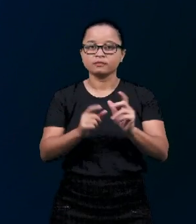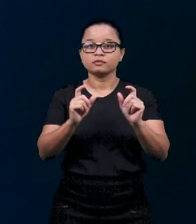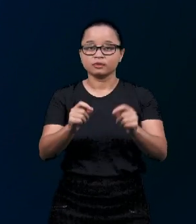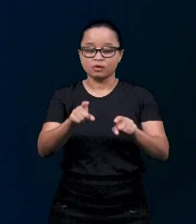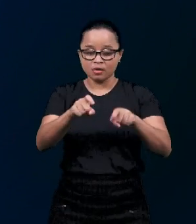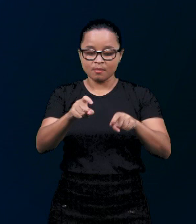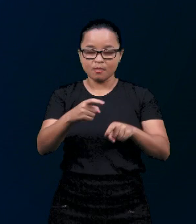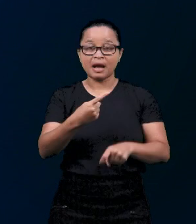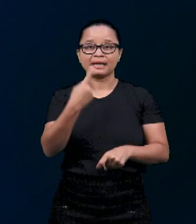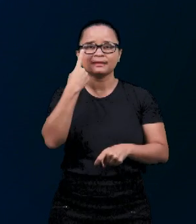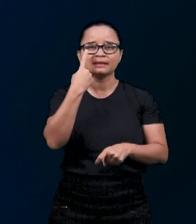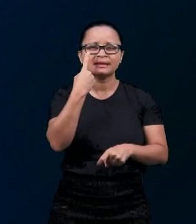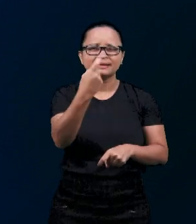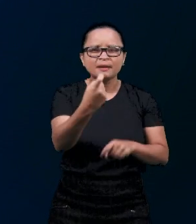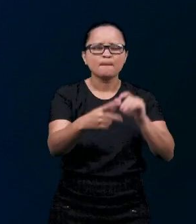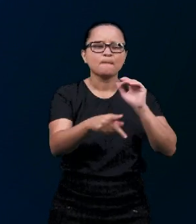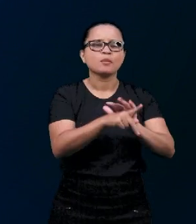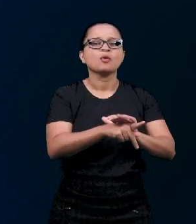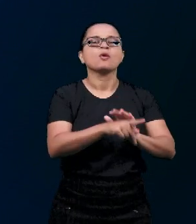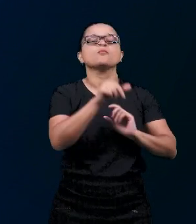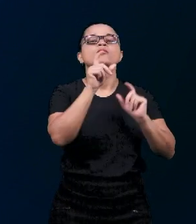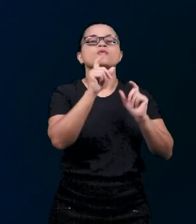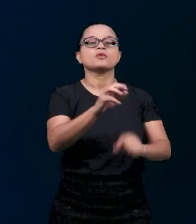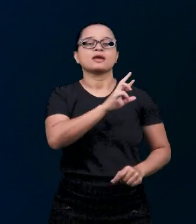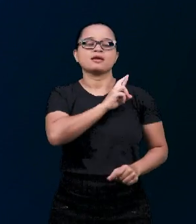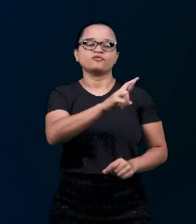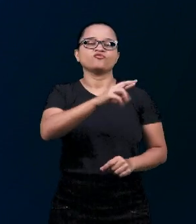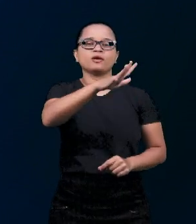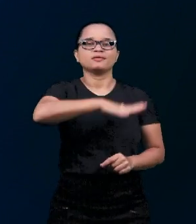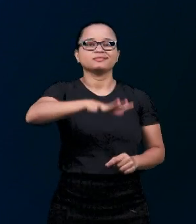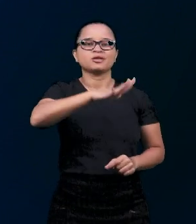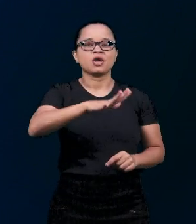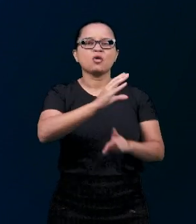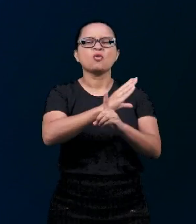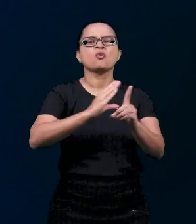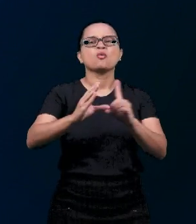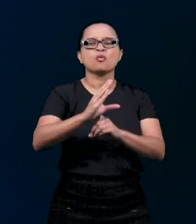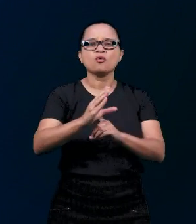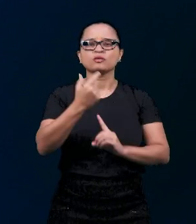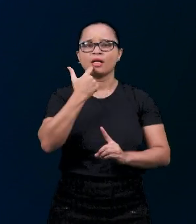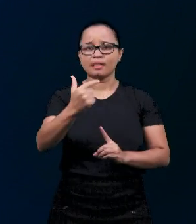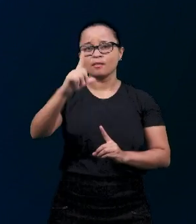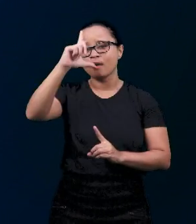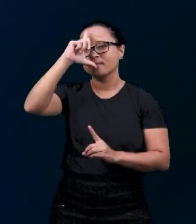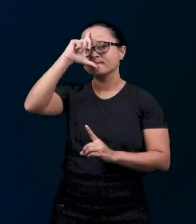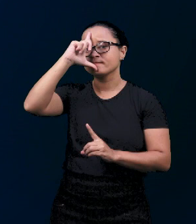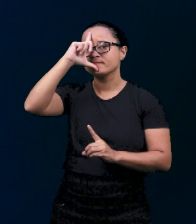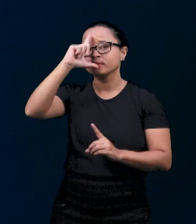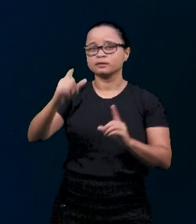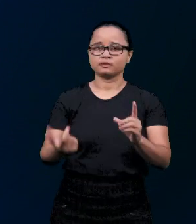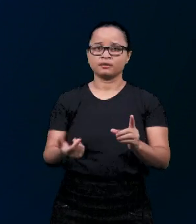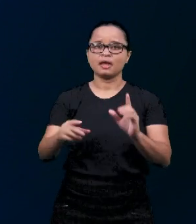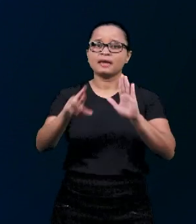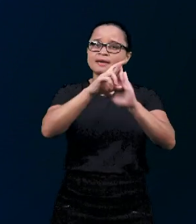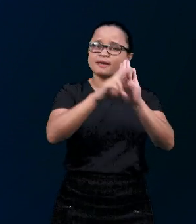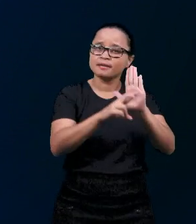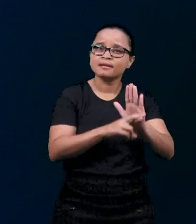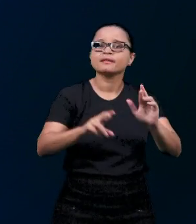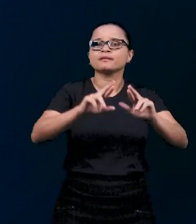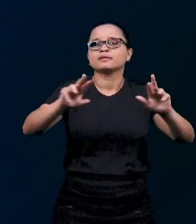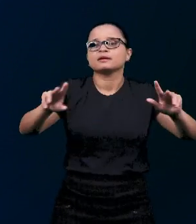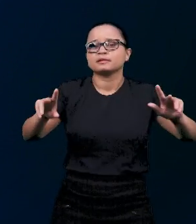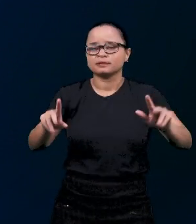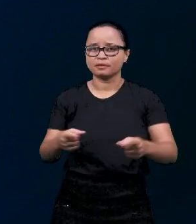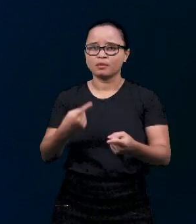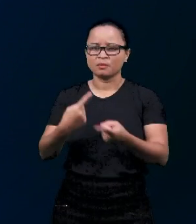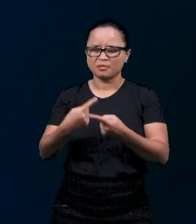dogma? Aujourd'hui, la parole est cachée dans l'intérêt des institutions et la prédication de haute aide philosophie qui ne